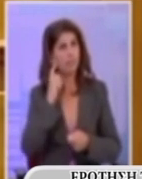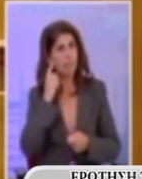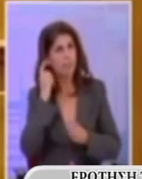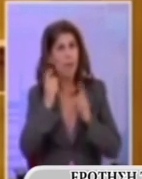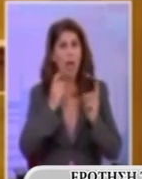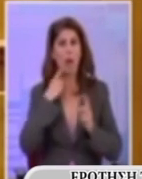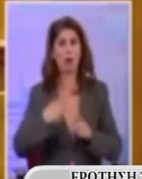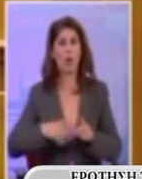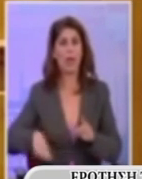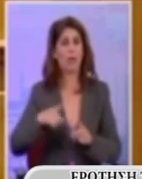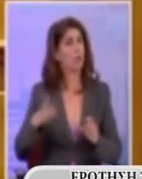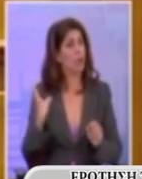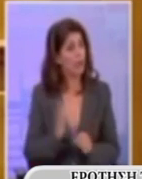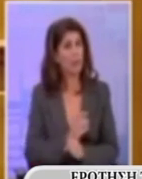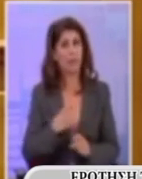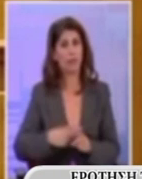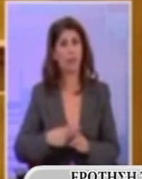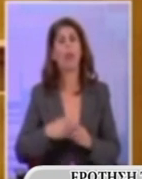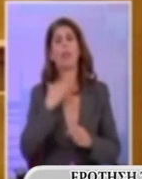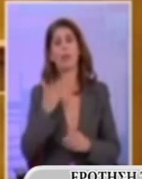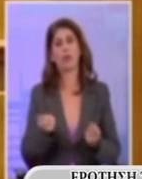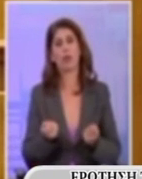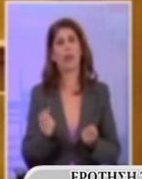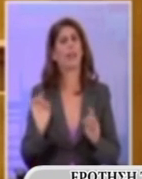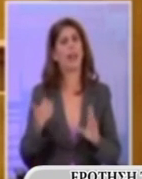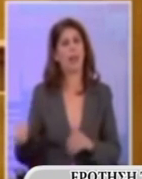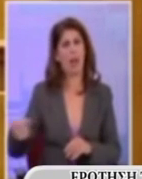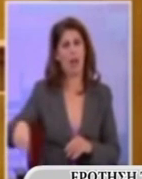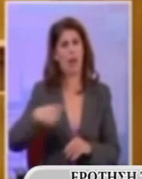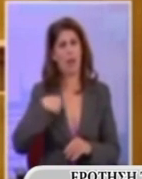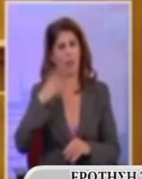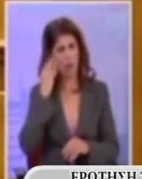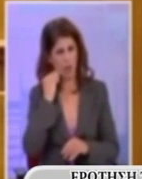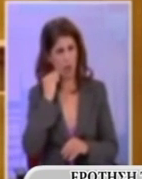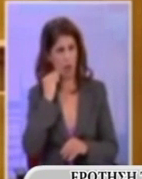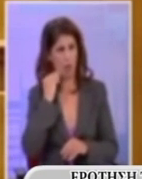τοποθετηθούν φωτοβολταϊκά συστήματα τόσο στα υφιστάμενα σχολικά κτίρια όσο και στα